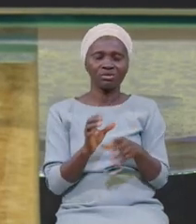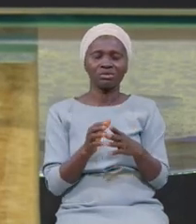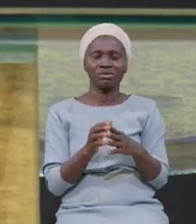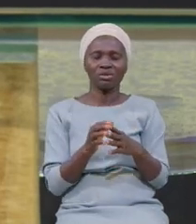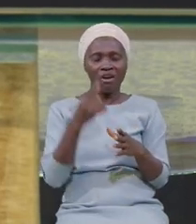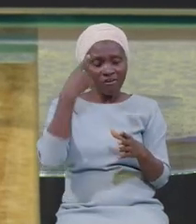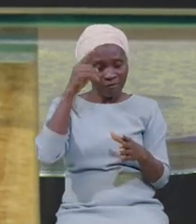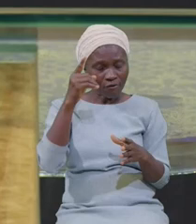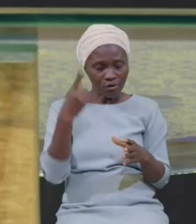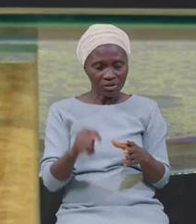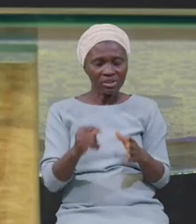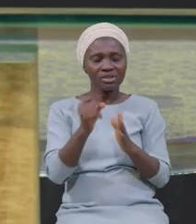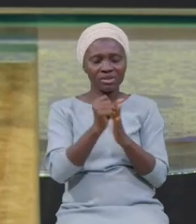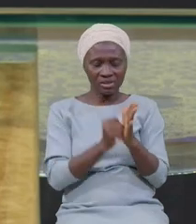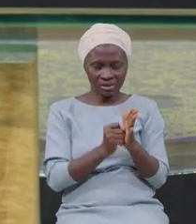pour l'État,